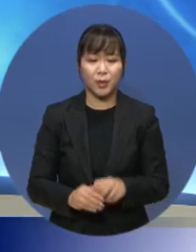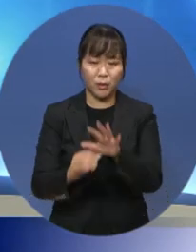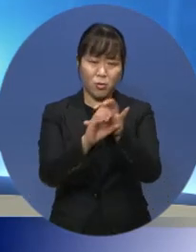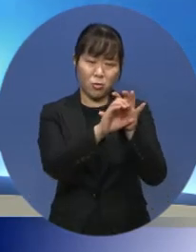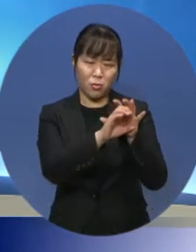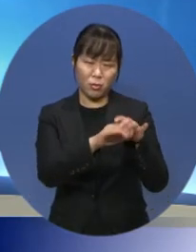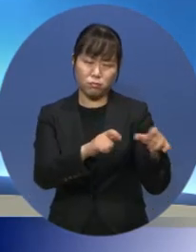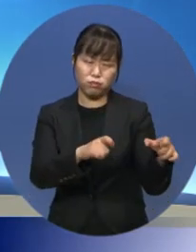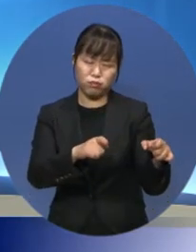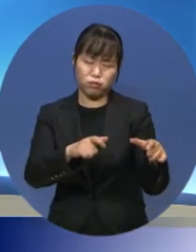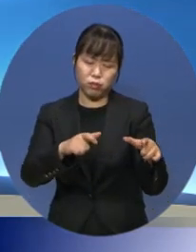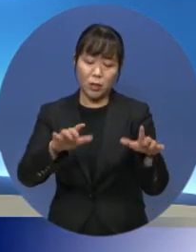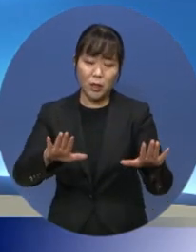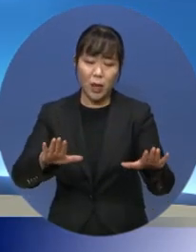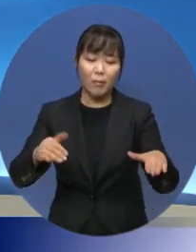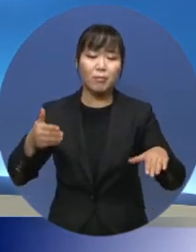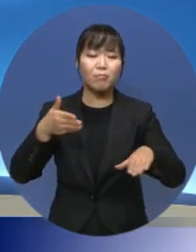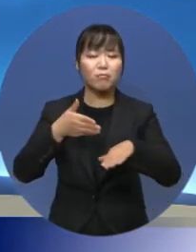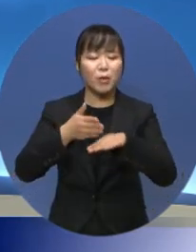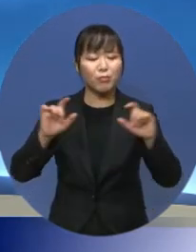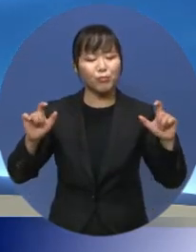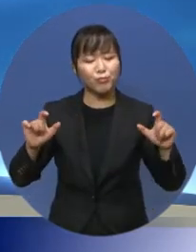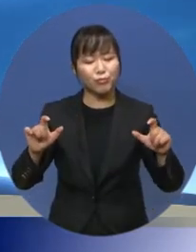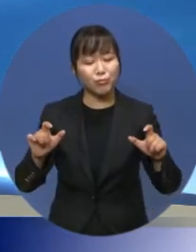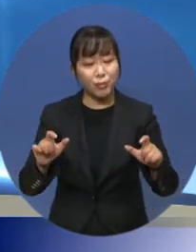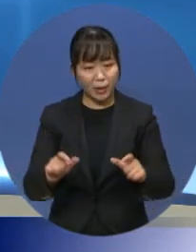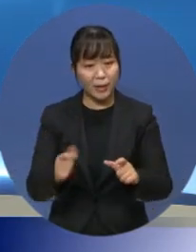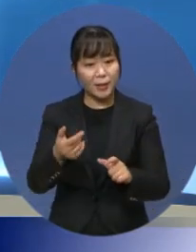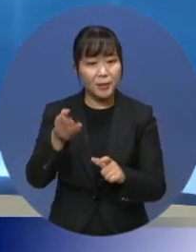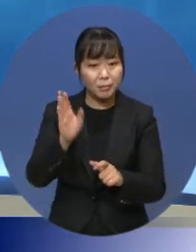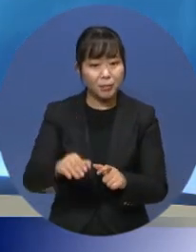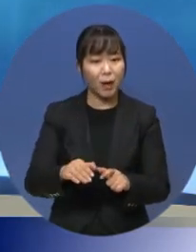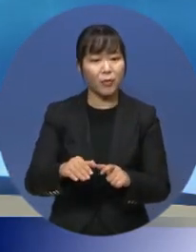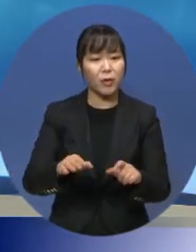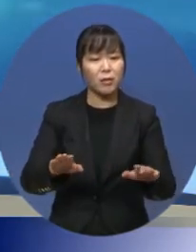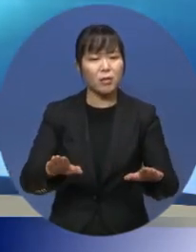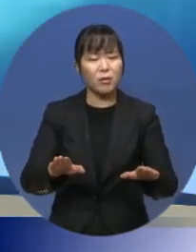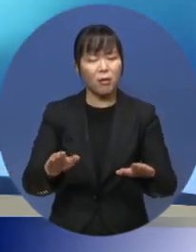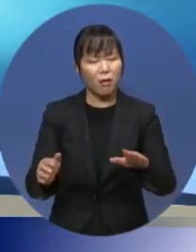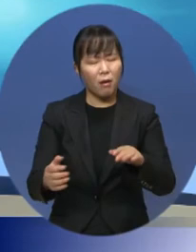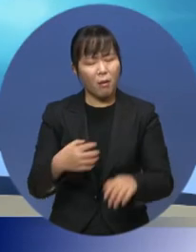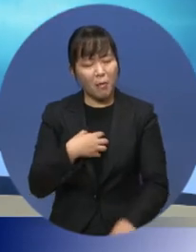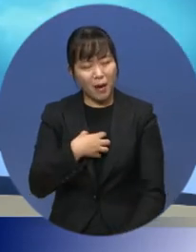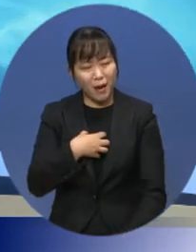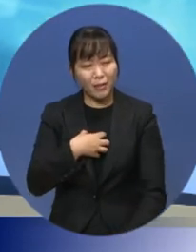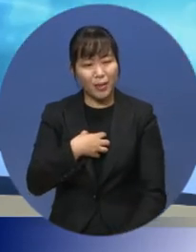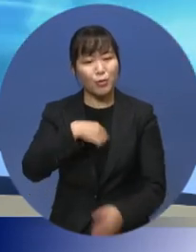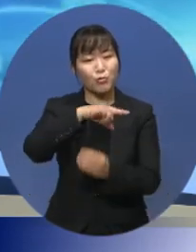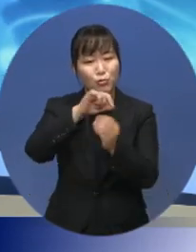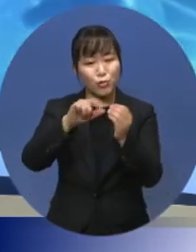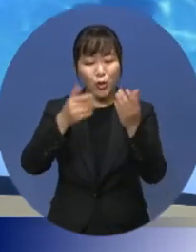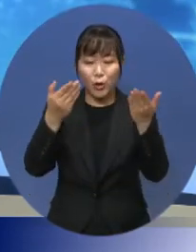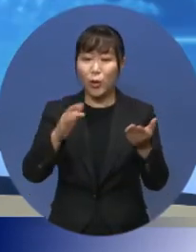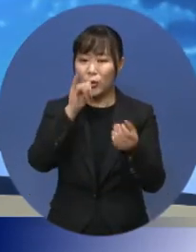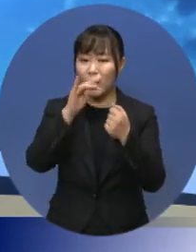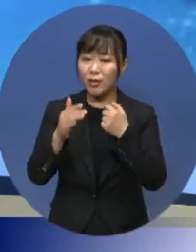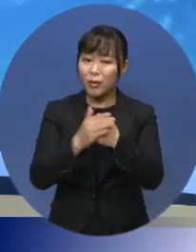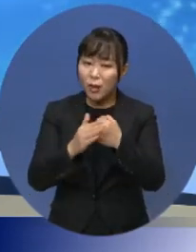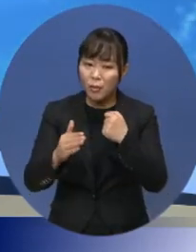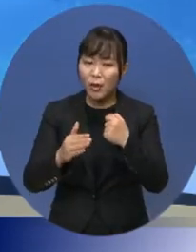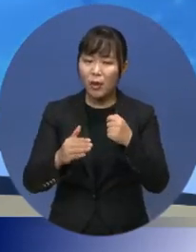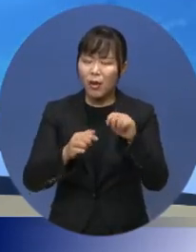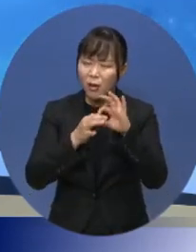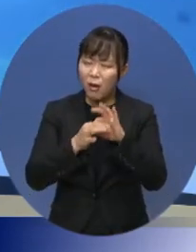코로나19의 증가세가 더뎌지는 모습입니다. 하지만 고비가 될 수 있는 추석 연휴 등이 남아있기 때문에